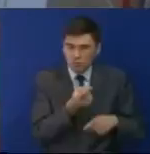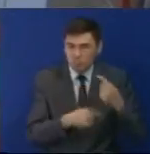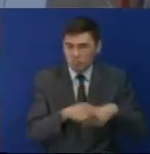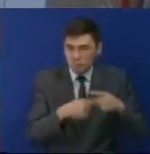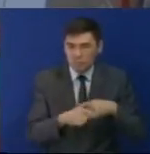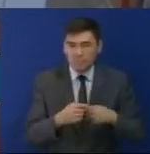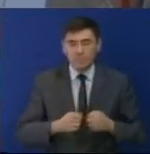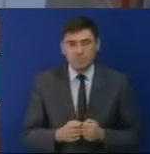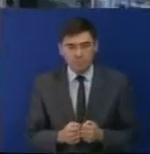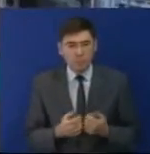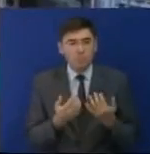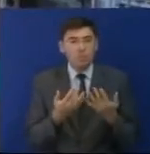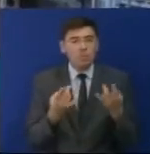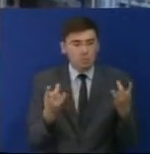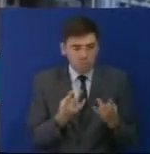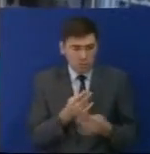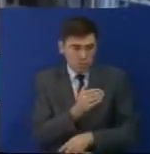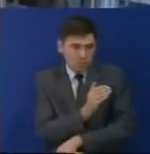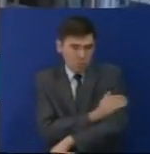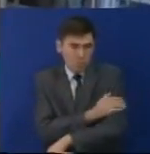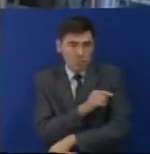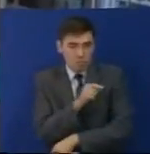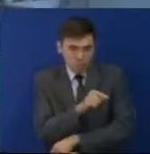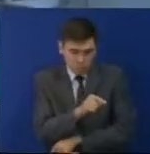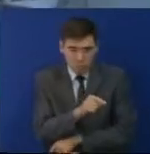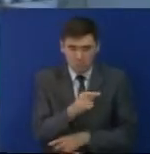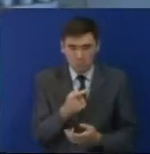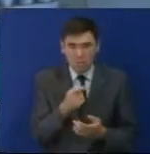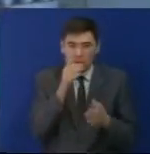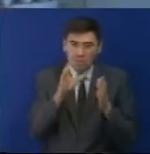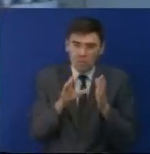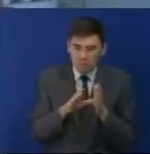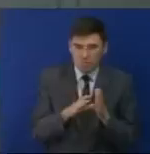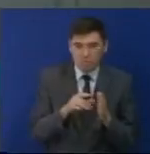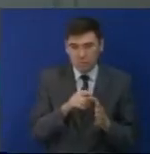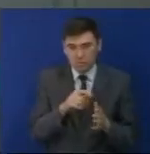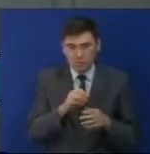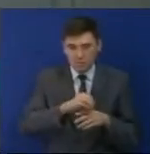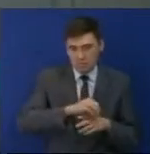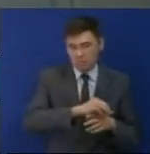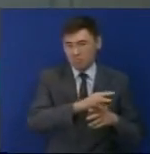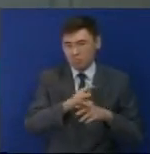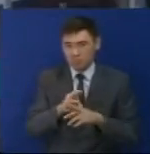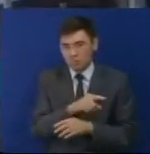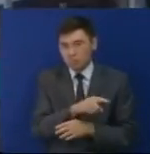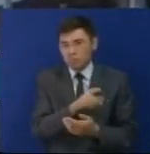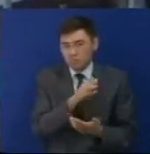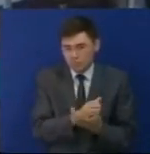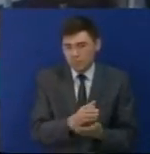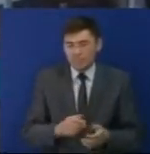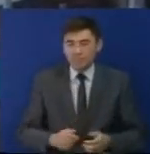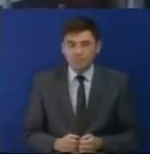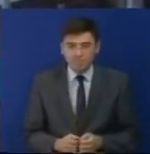қондырғы қажетті қуатты өндіріп, жылу коммунэнергоны қажетті көлемде электр энергиясымен қамтамасыз етуге мүмкіндігі бар.